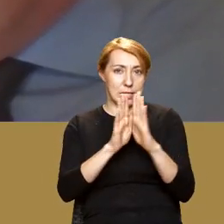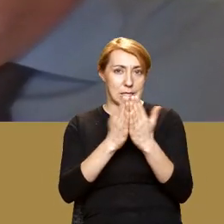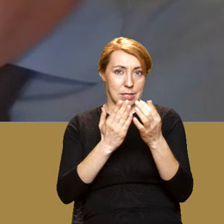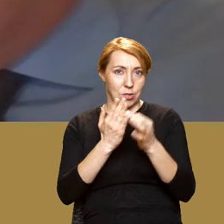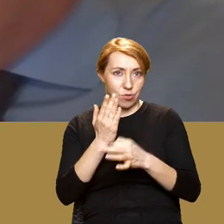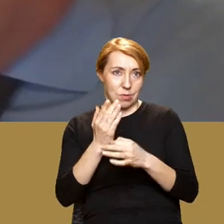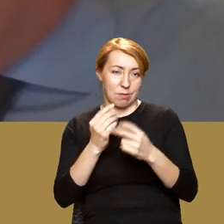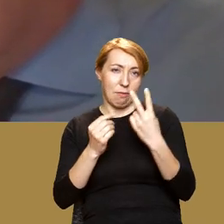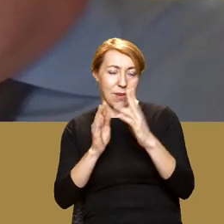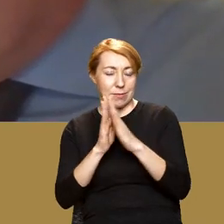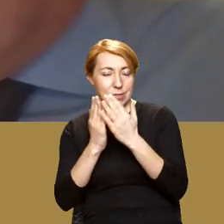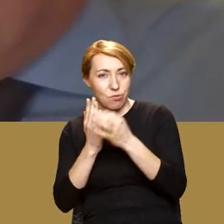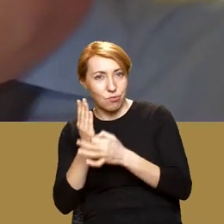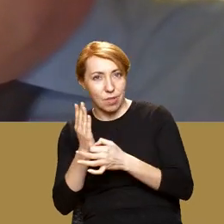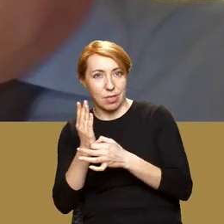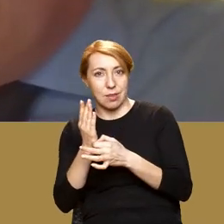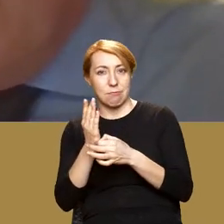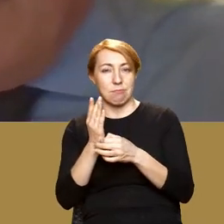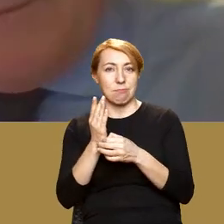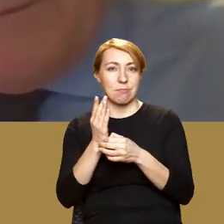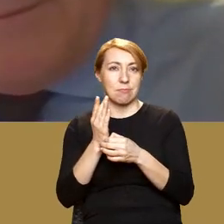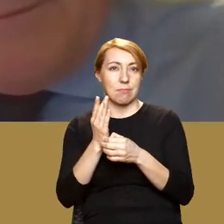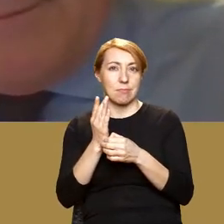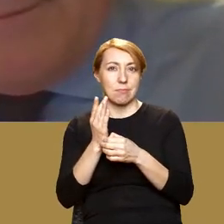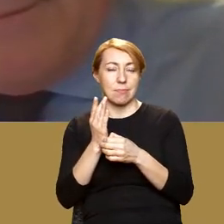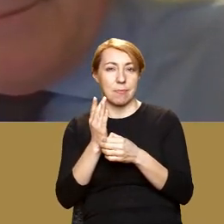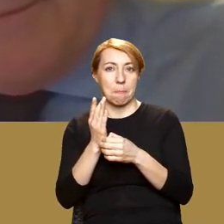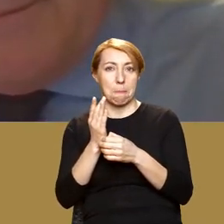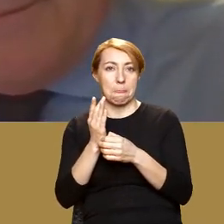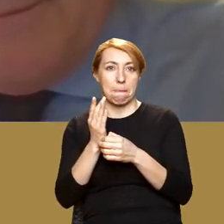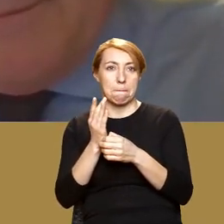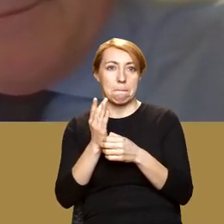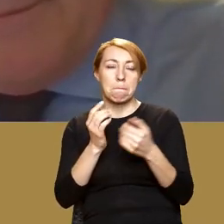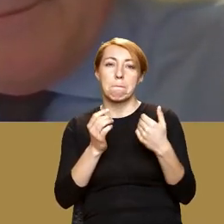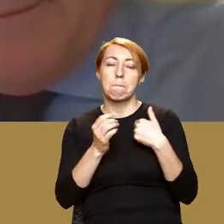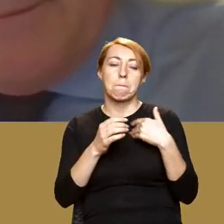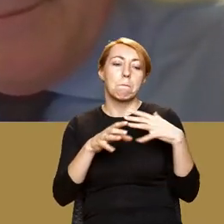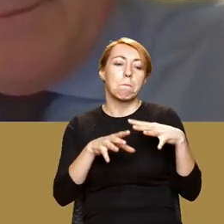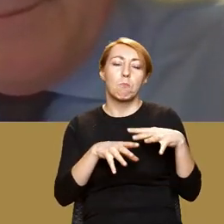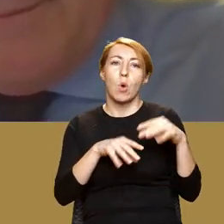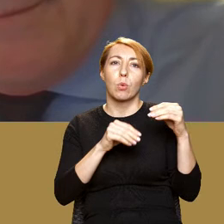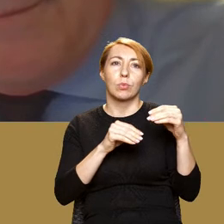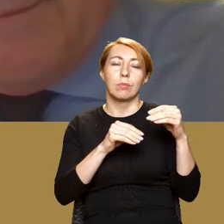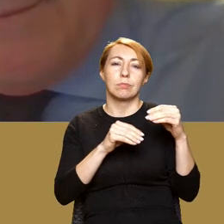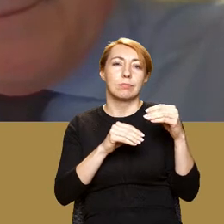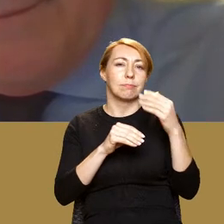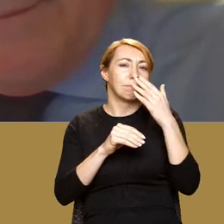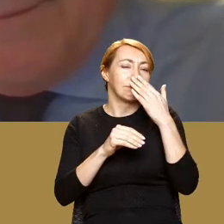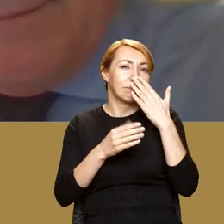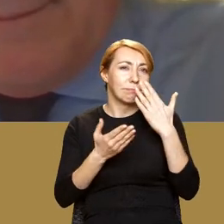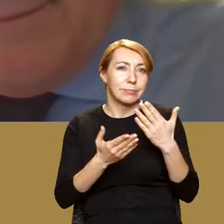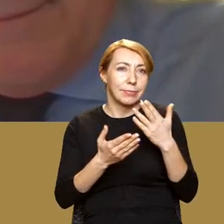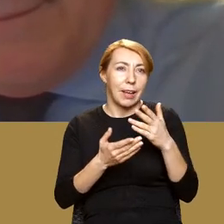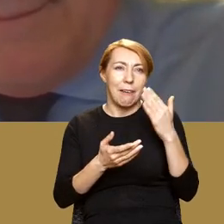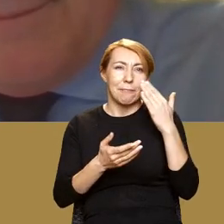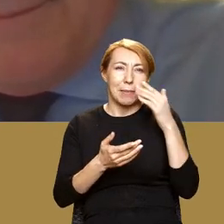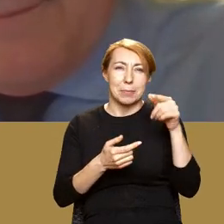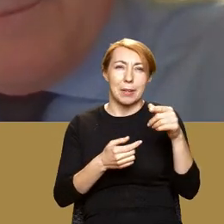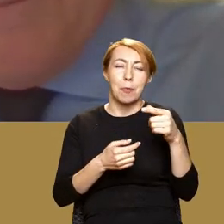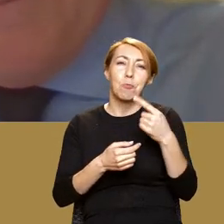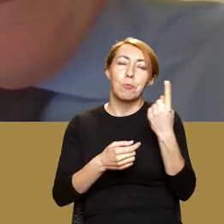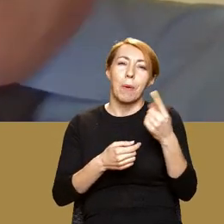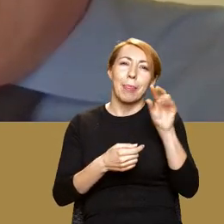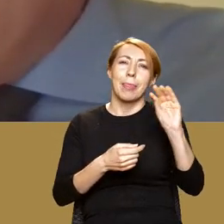zeszyty, one w zasadzie miały swój początek. Czy ma pan, bo wiemy, że chyba tam jeszcze coś u państwa